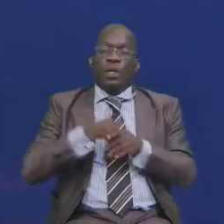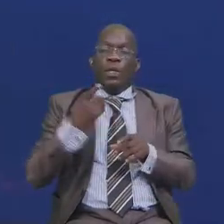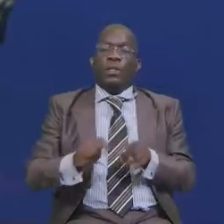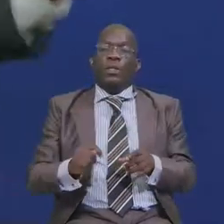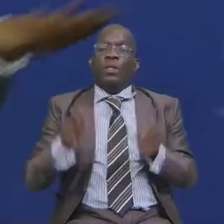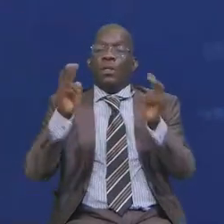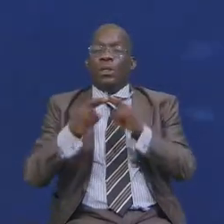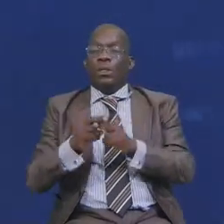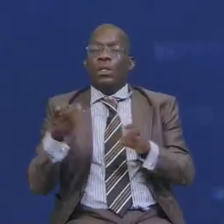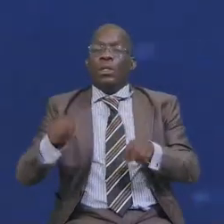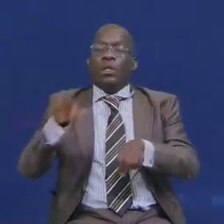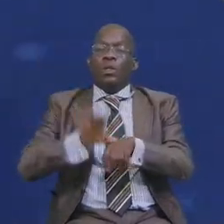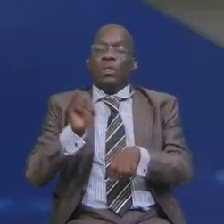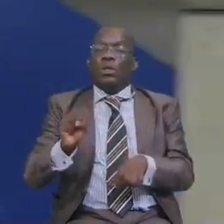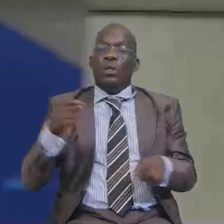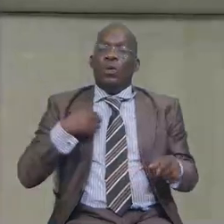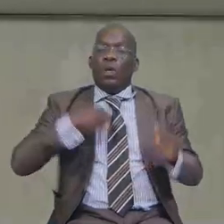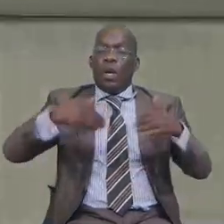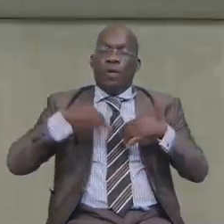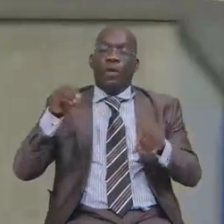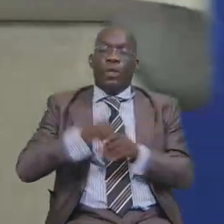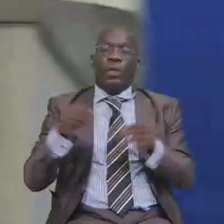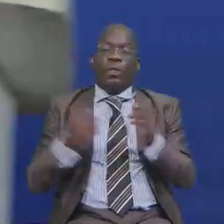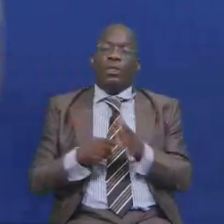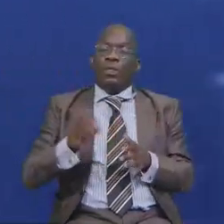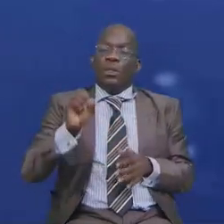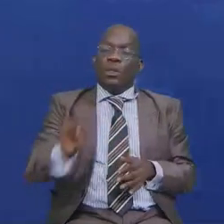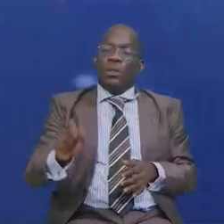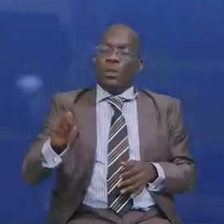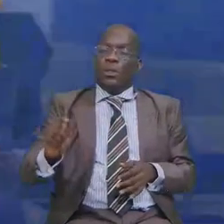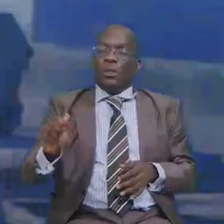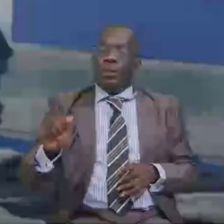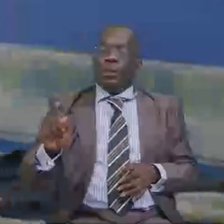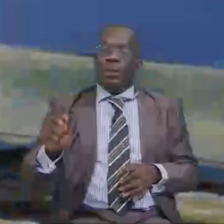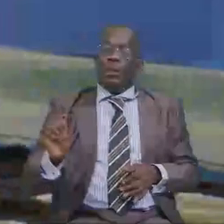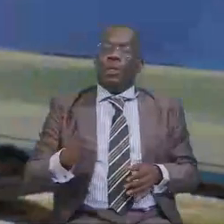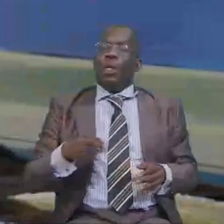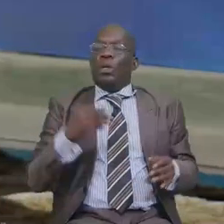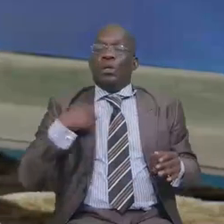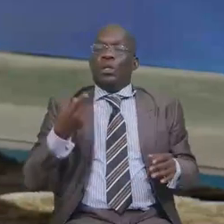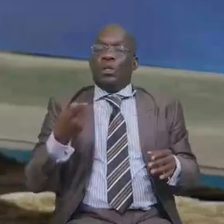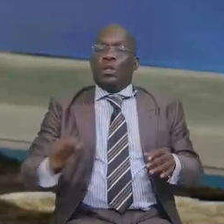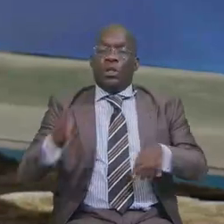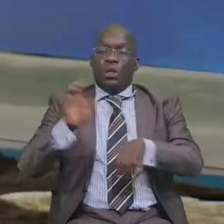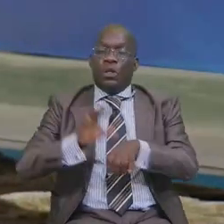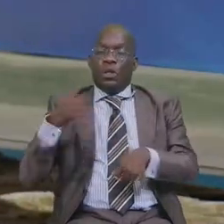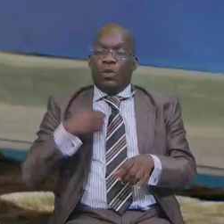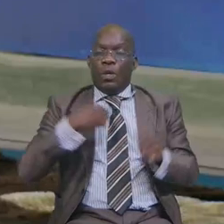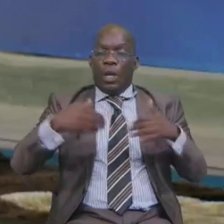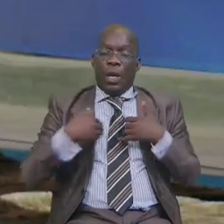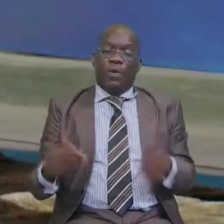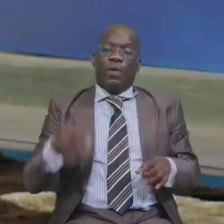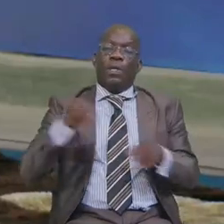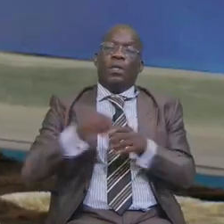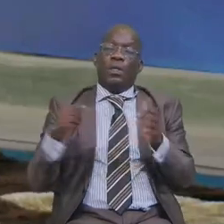envie dans les états et les églises que nous avons dans cette nation. Si nous cessons de nous battre entre